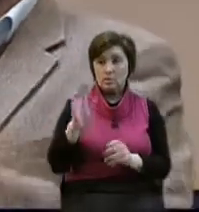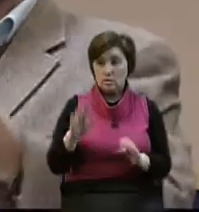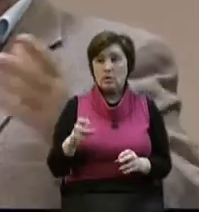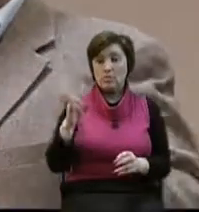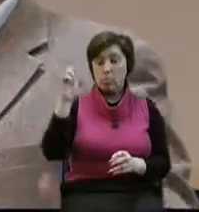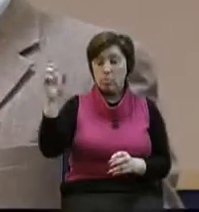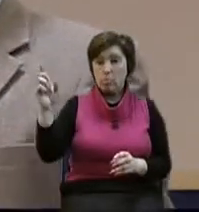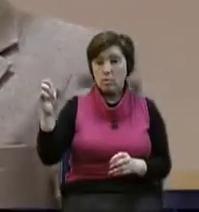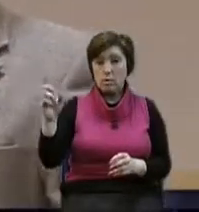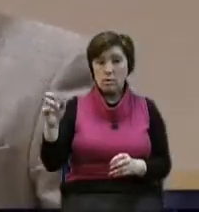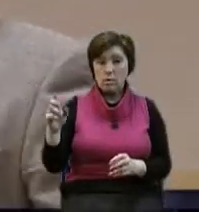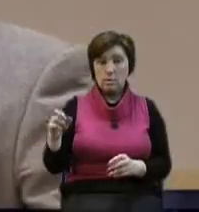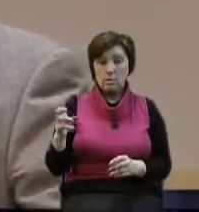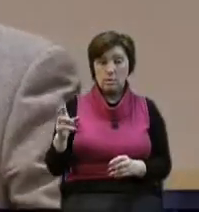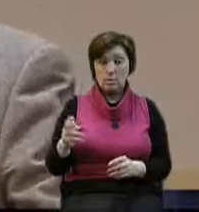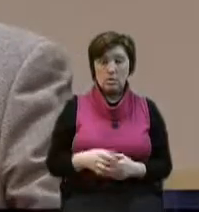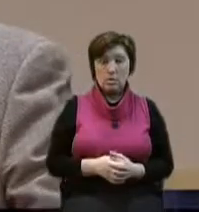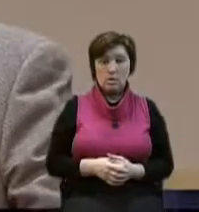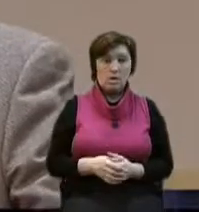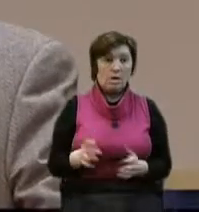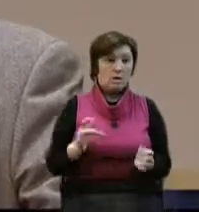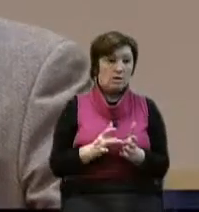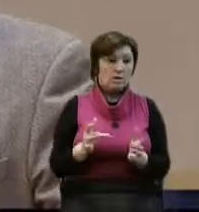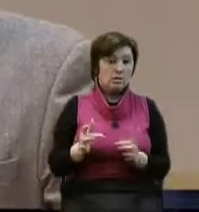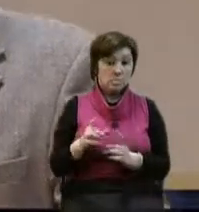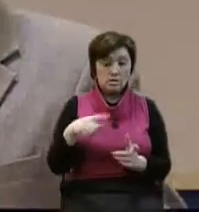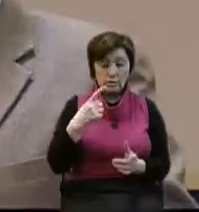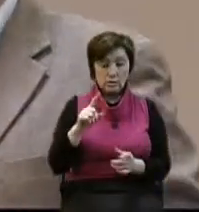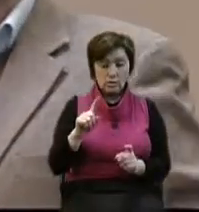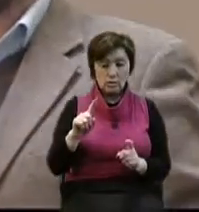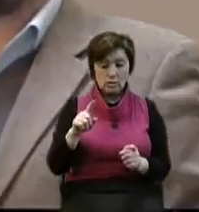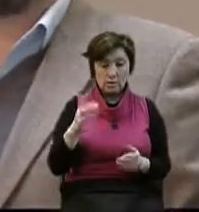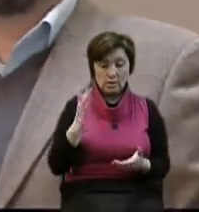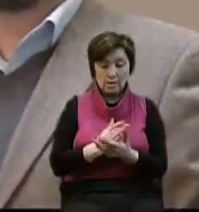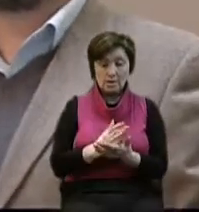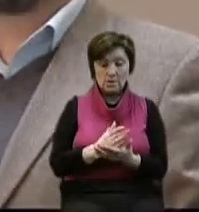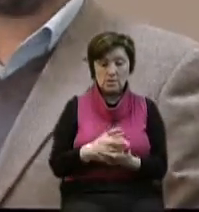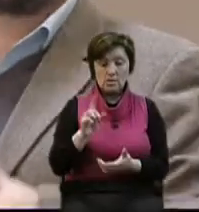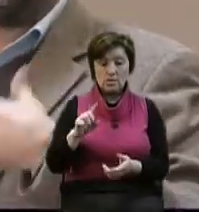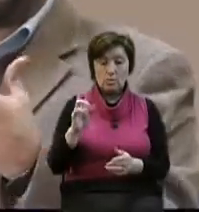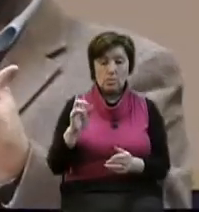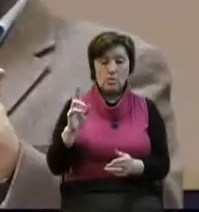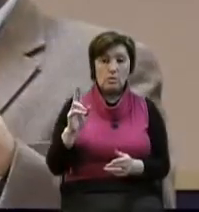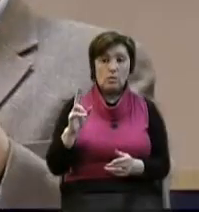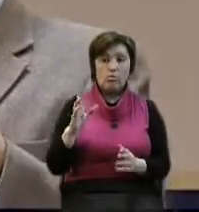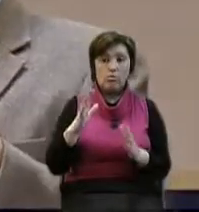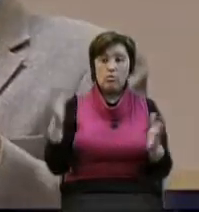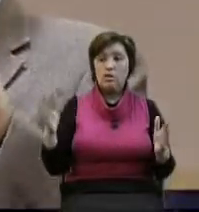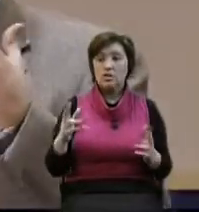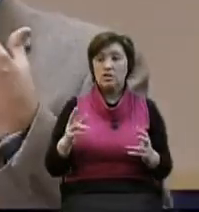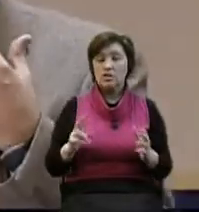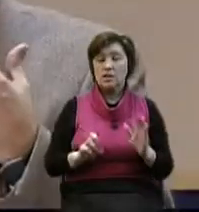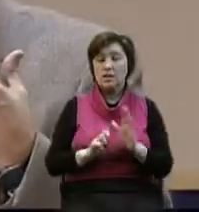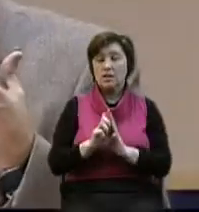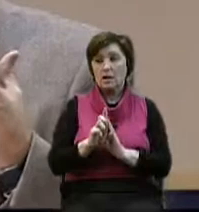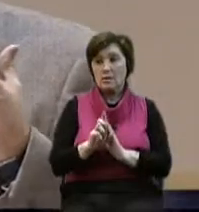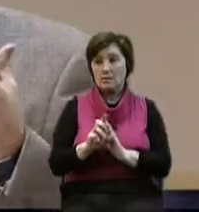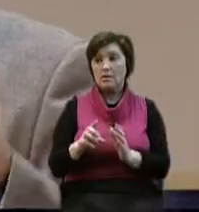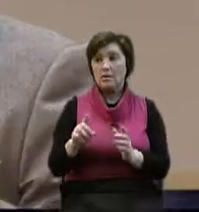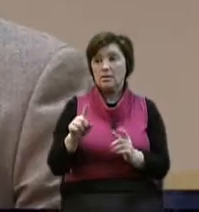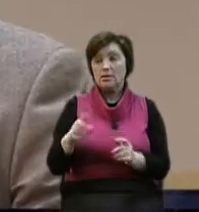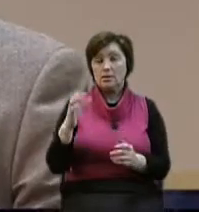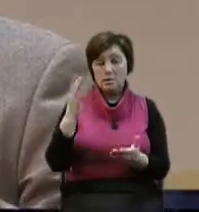И по сути своей здесь Иисус говорит о себе, что Он есть тот, который больше храма, то есть Он есть Бог. И на самом деле